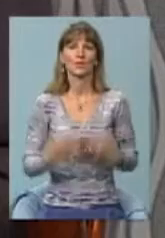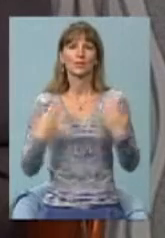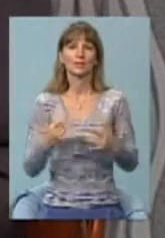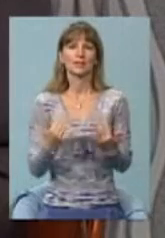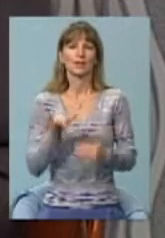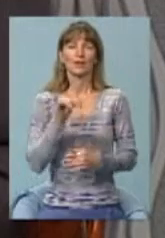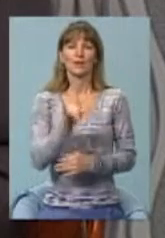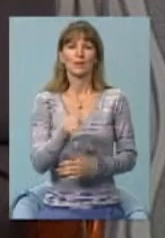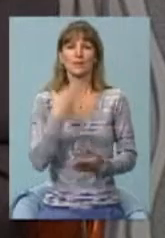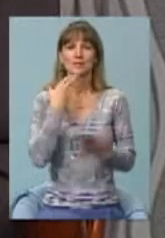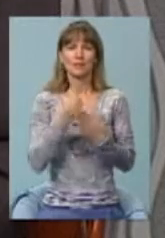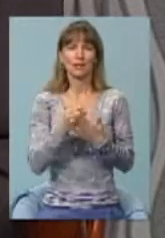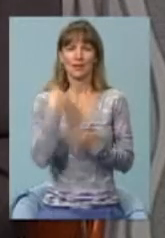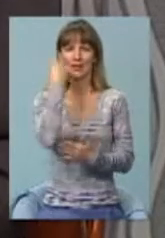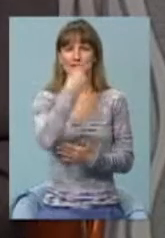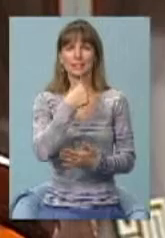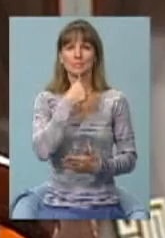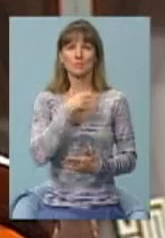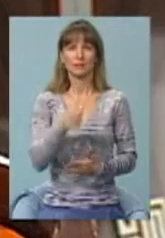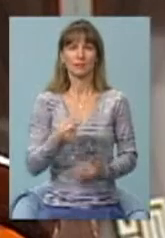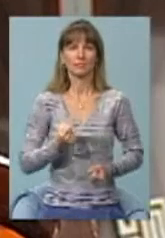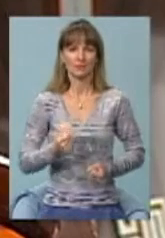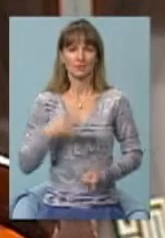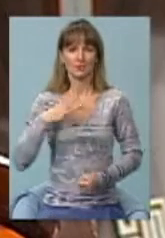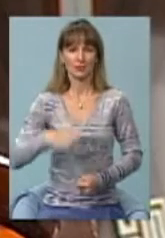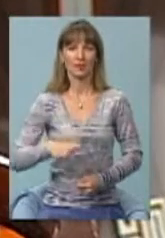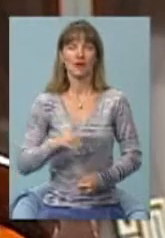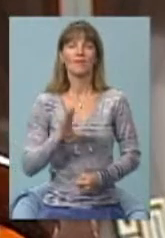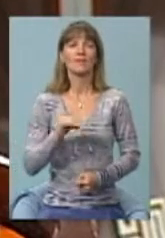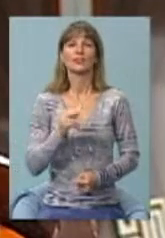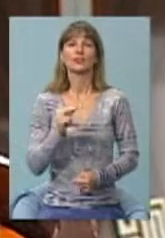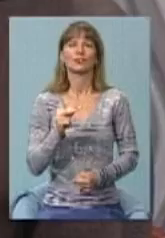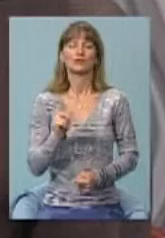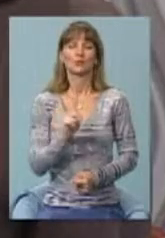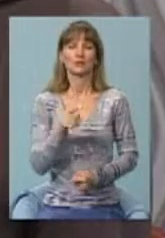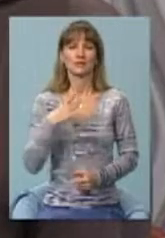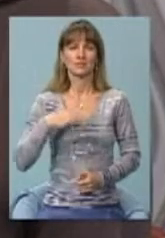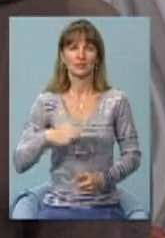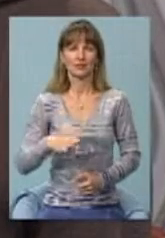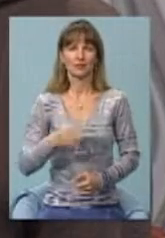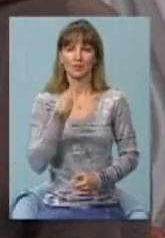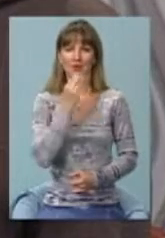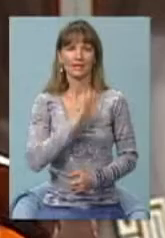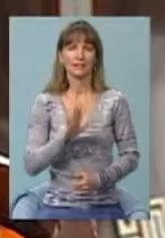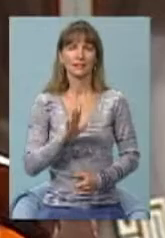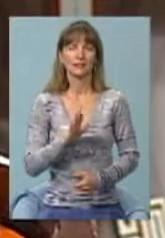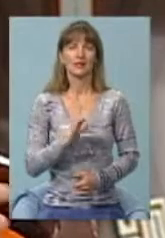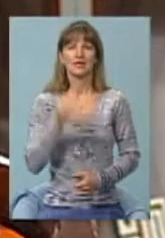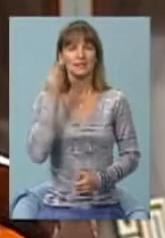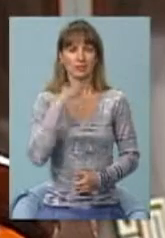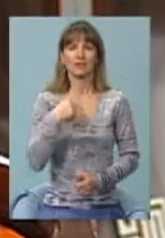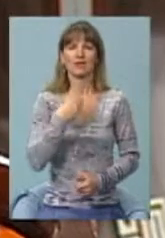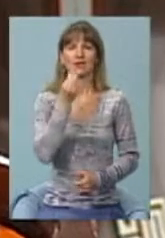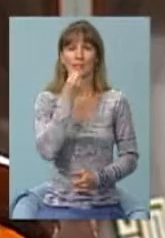тебе своїх особистих методів. А ти стримана? Від чого ти стримуєшся? Чи є в тебе якісь такі? Явно не від солодкого,